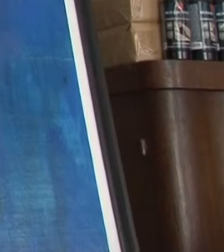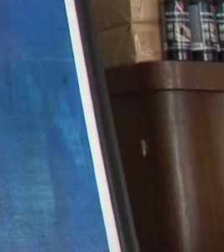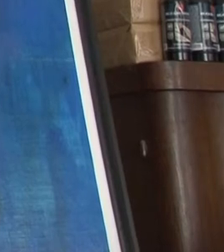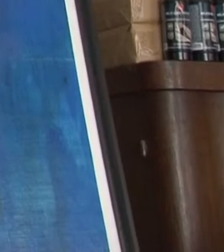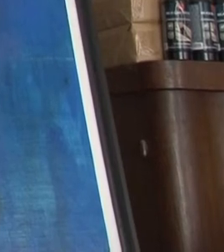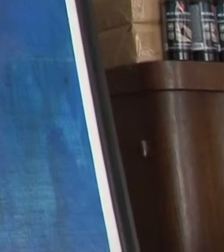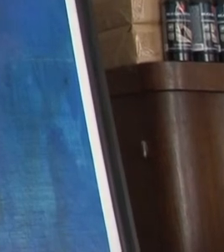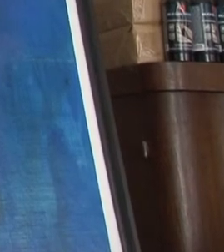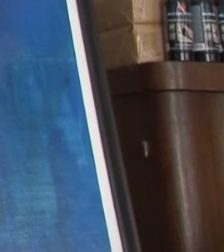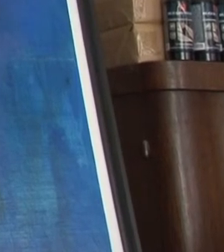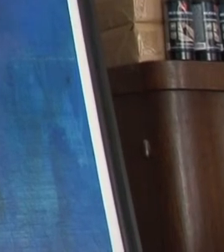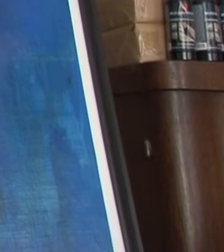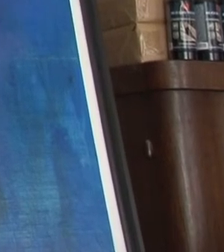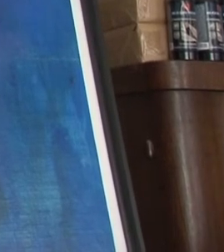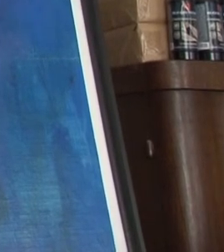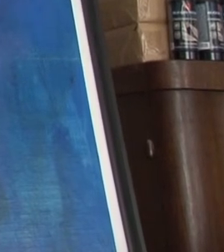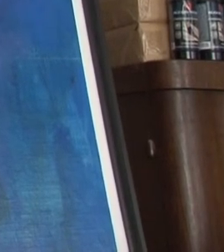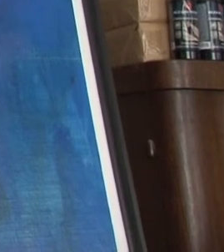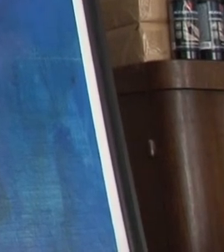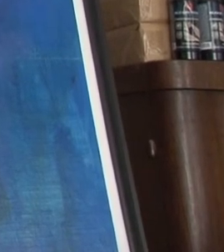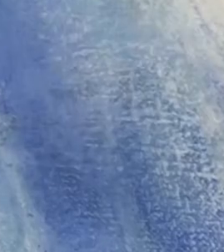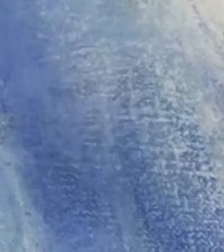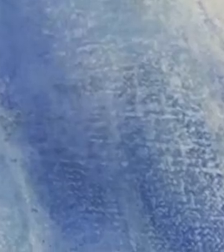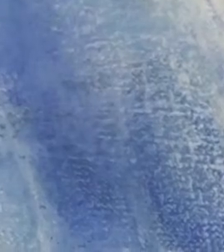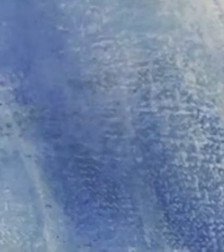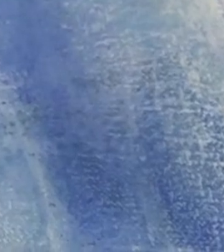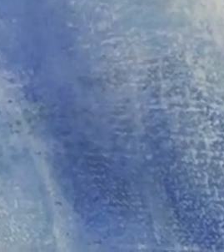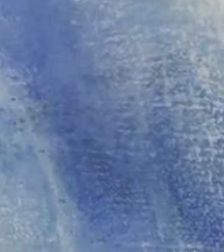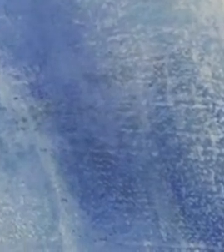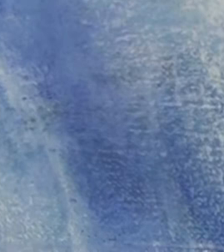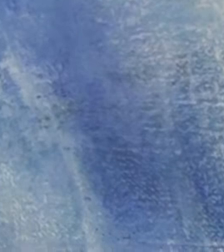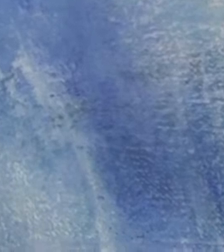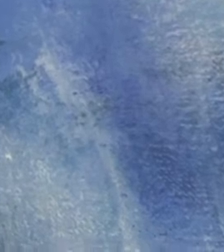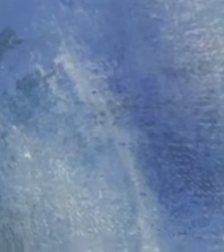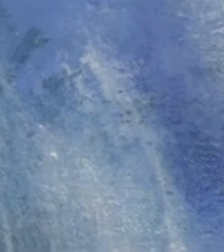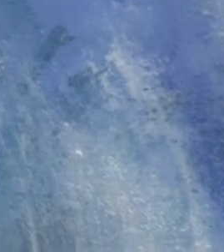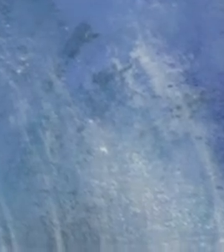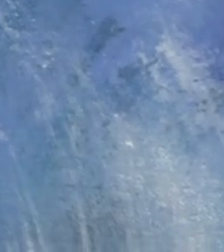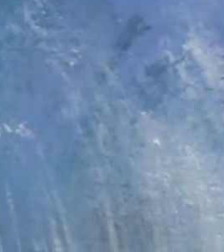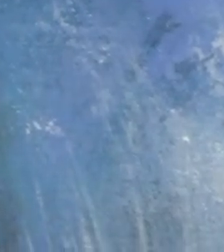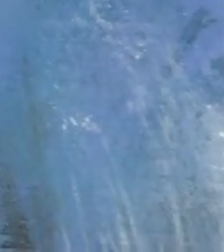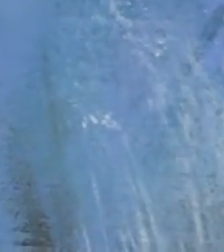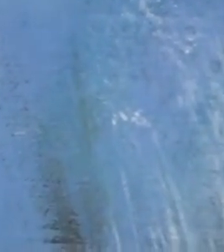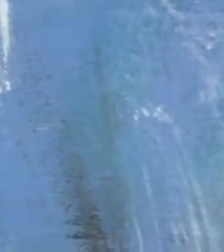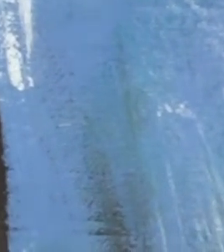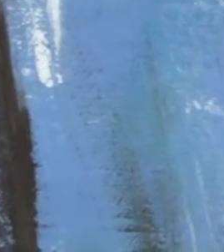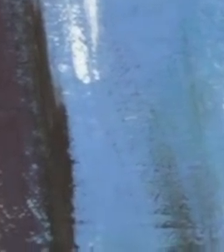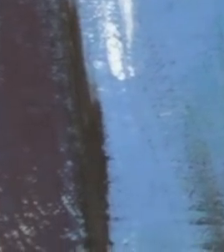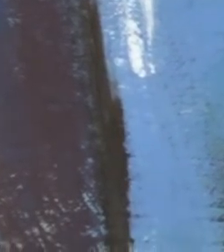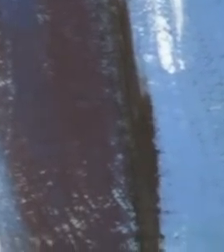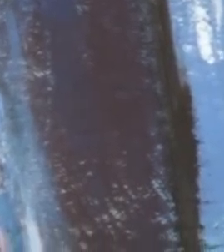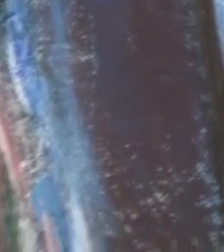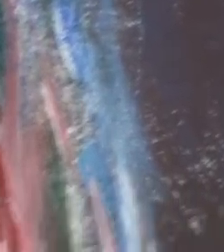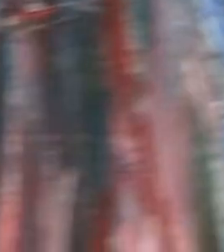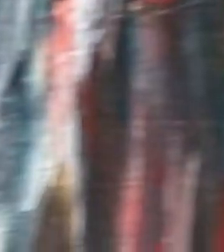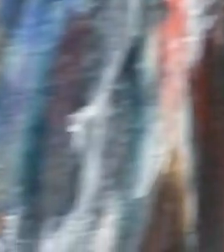które nieoczekiwanie kontruje mocnymi pociągnięciami pędzla. Artysta poprzez wszystkie swoje przestrzenie, ziemię, skrzydła zaprasza